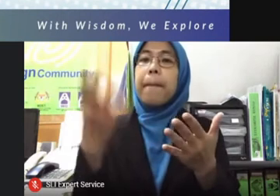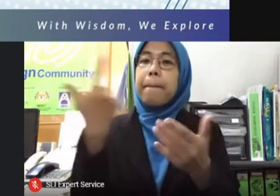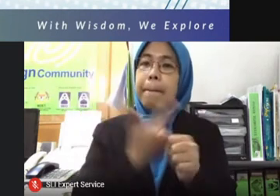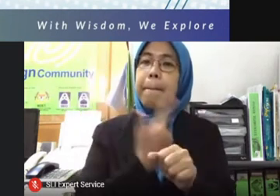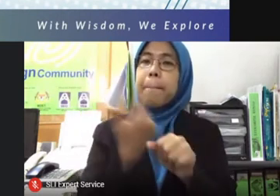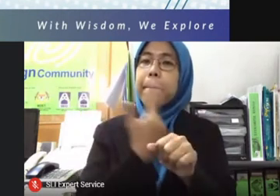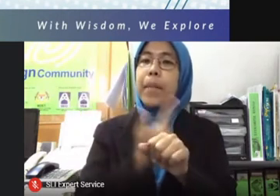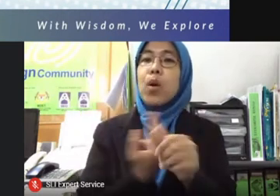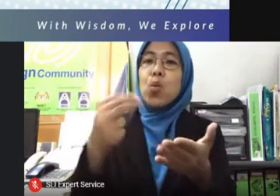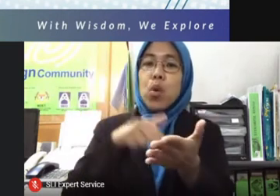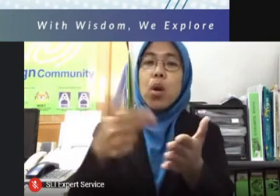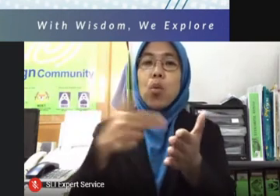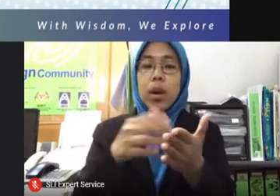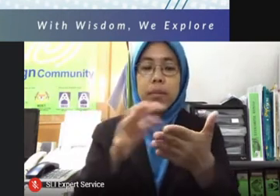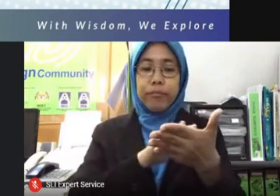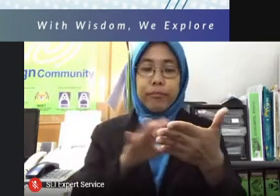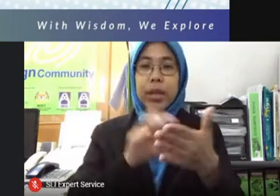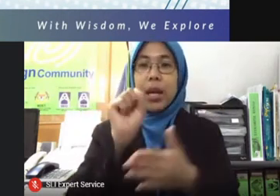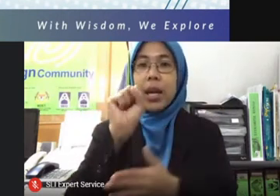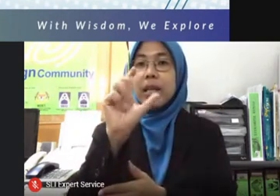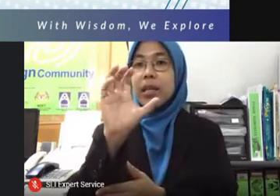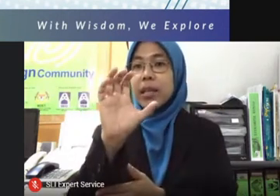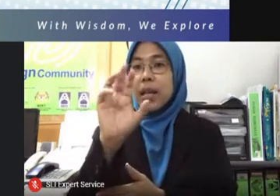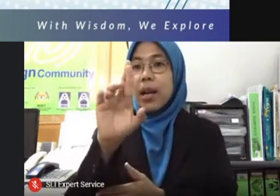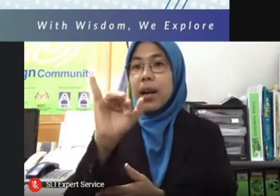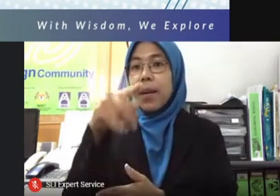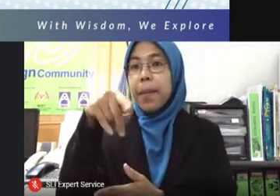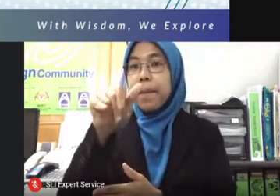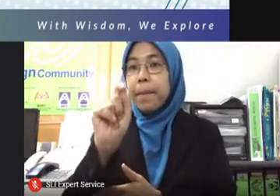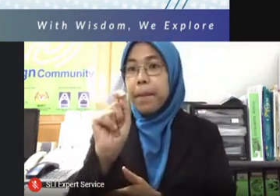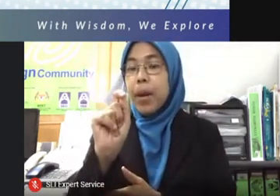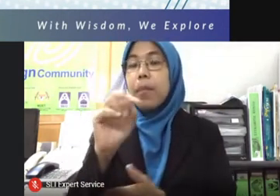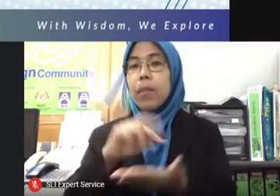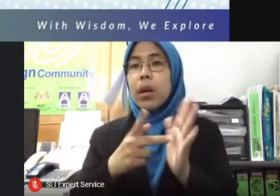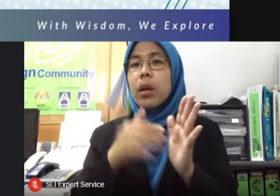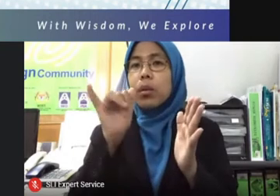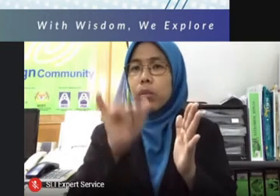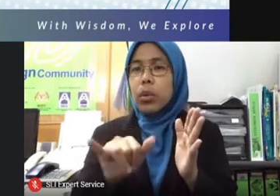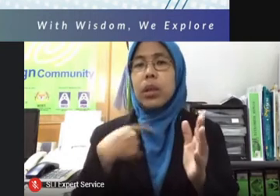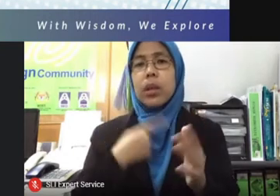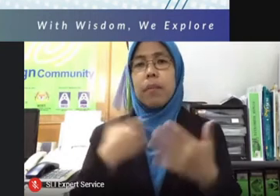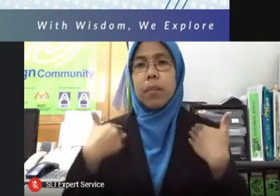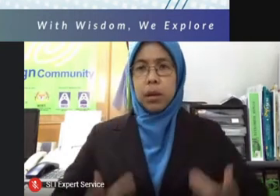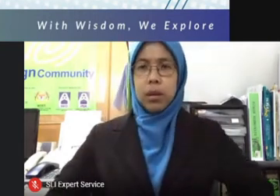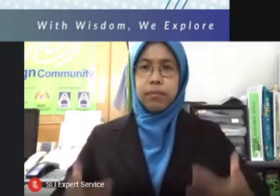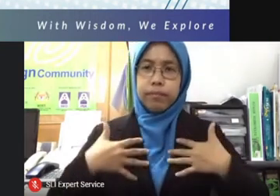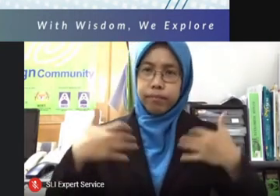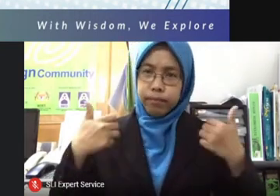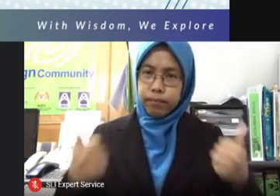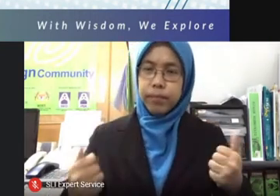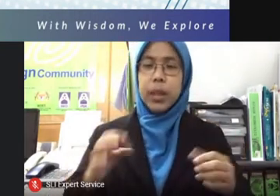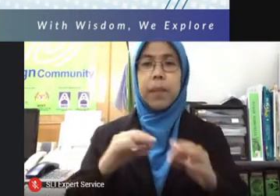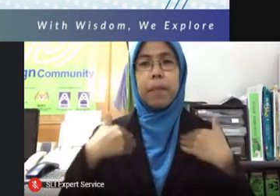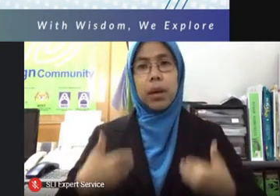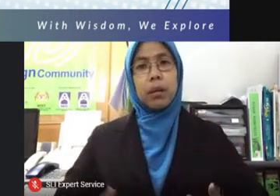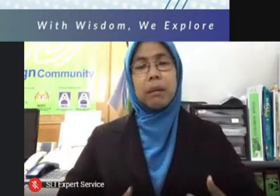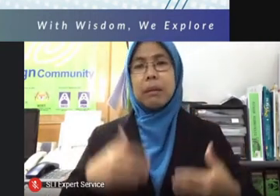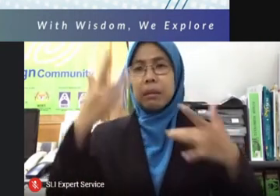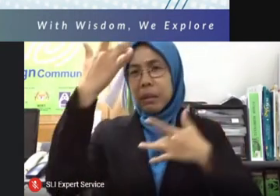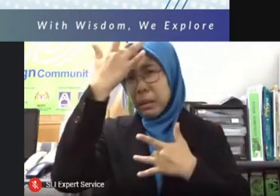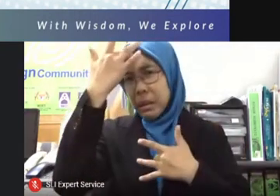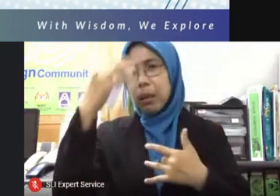Macam saya cakap tadi, rehearsal. Kalau dari segi fizikal, pastikan badan kita sihat eh. kita tak apa ni, bila badan tak sihat, kalau ada